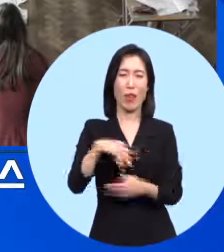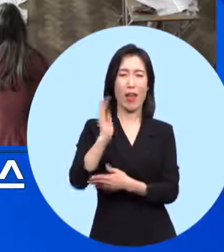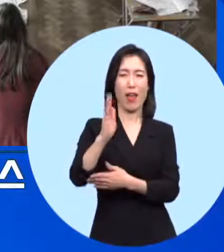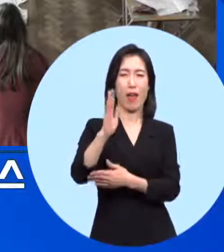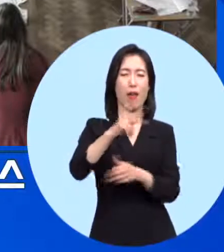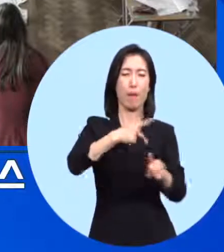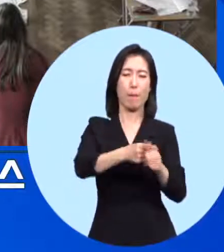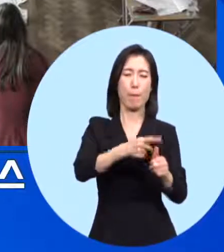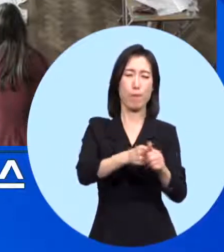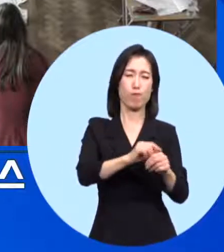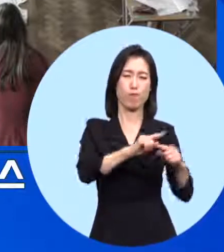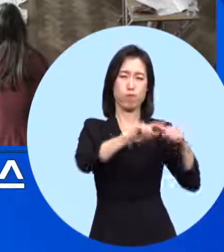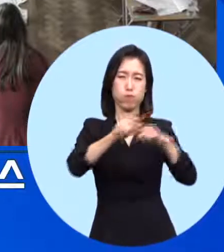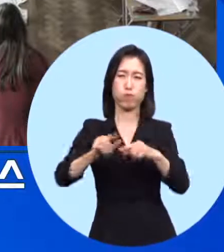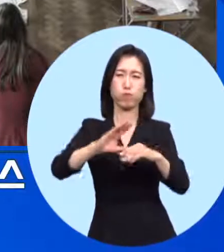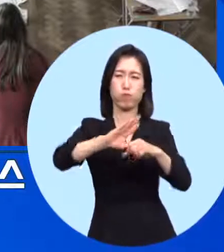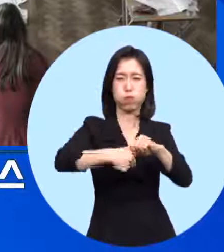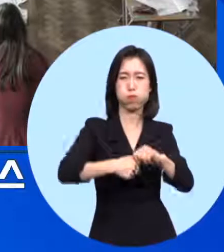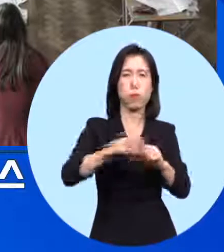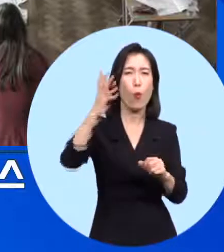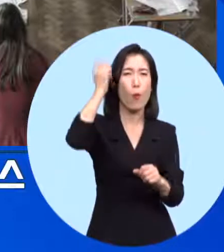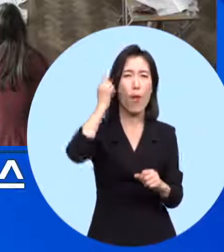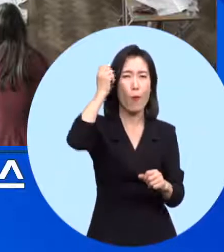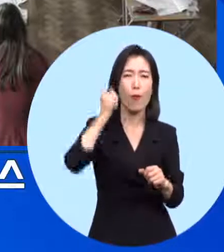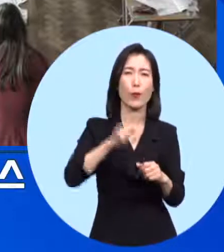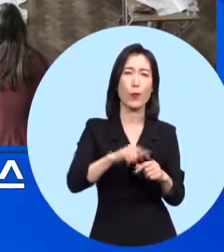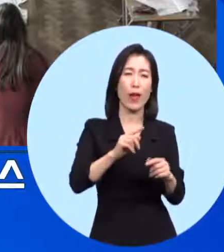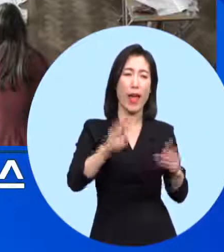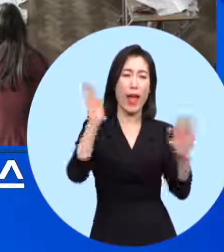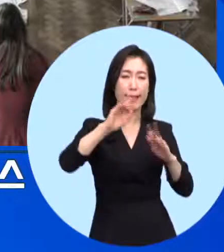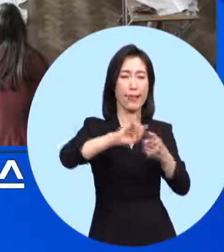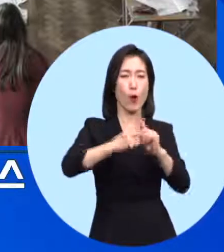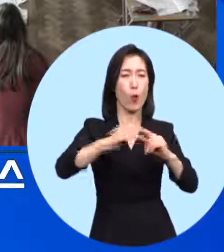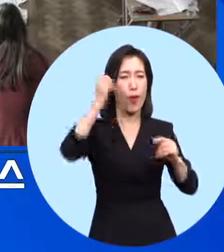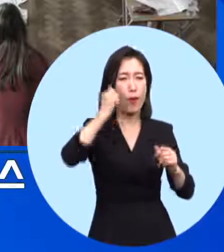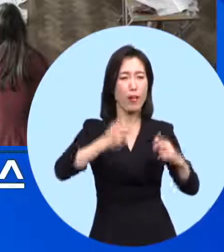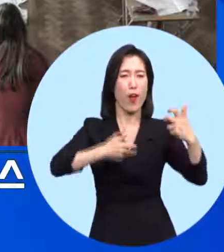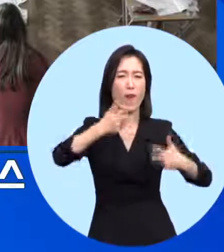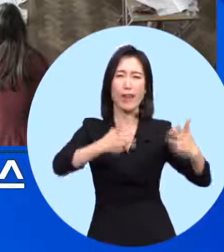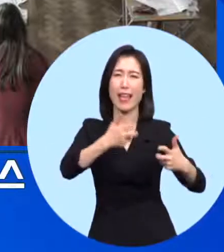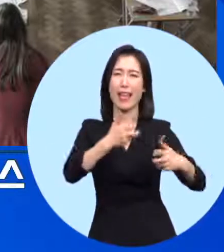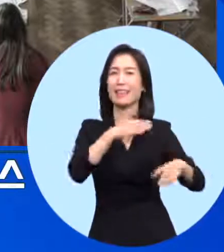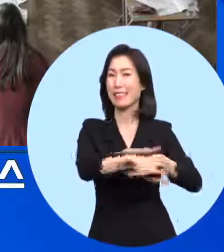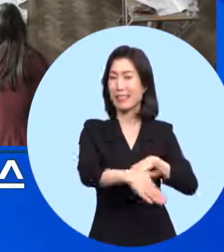내지는 암기식 그런 경쟁 교육이 중심이었다고 한다면